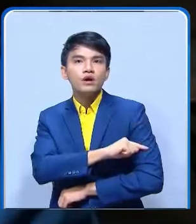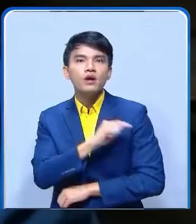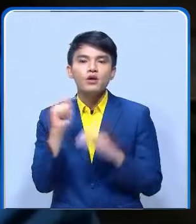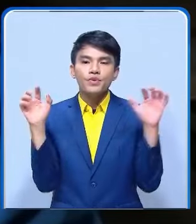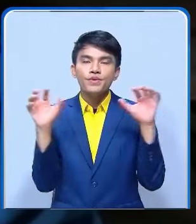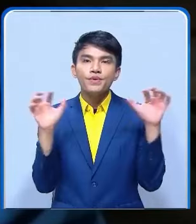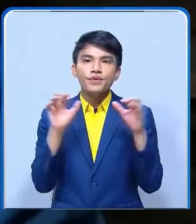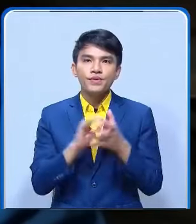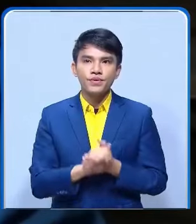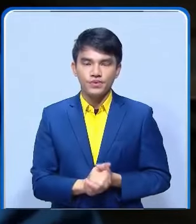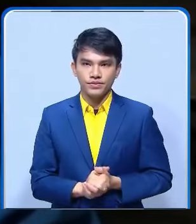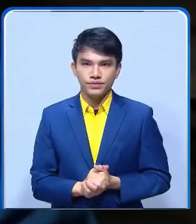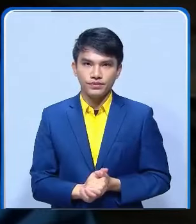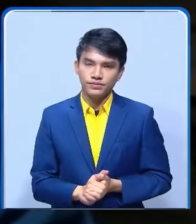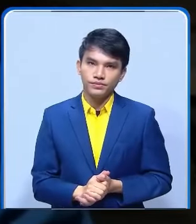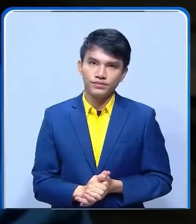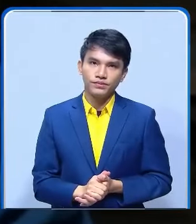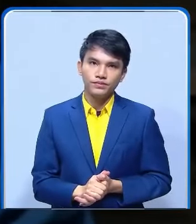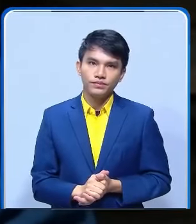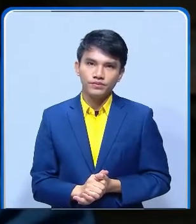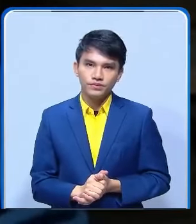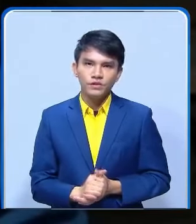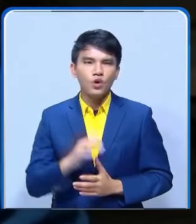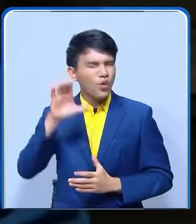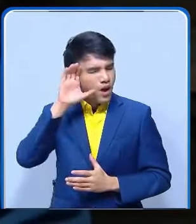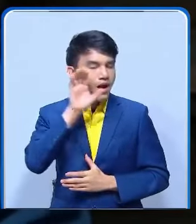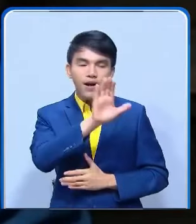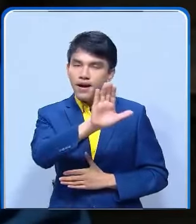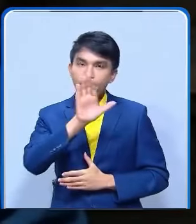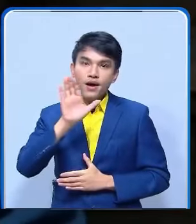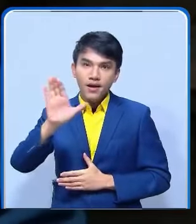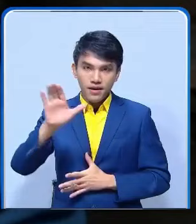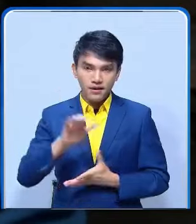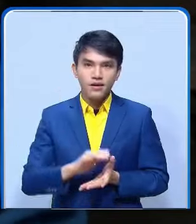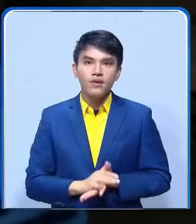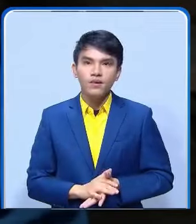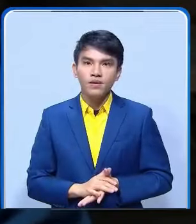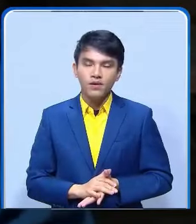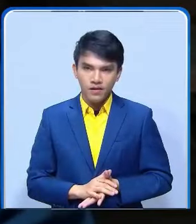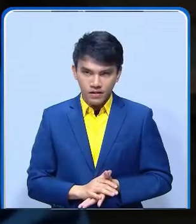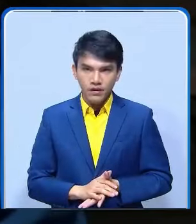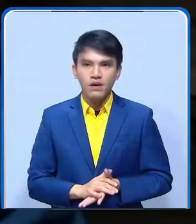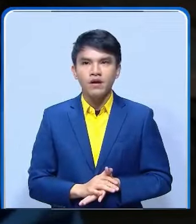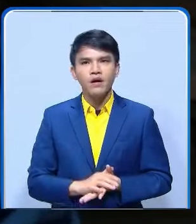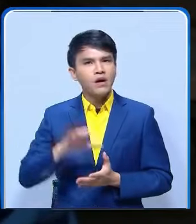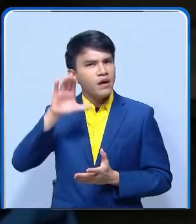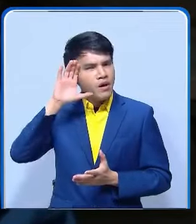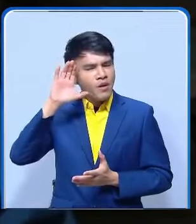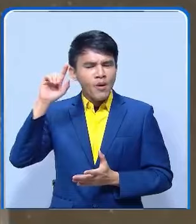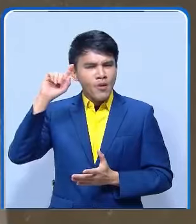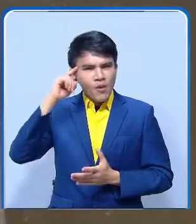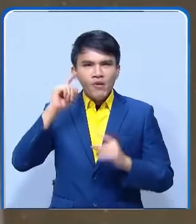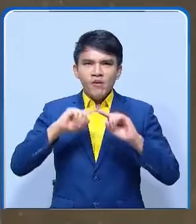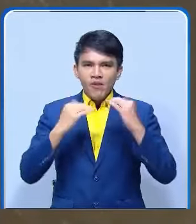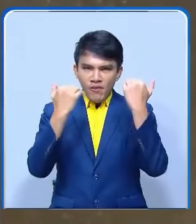วงวิญญาณครับ ก็แล้วแต่ความเชื่อ แล้วแต่ความเชื่อครับ แล้วเชื่อไหม เชื่อไม่เชื่อไม่รู้นะแต่